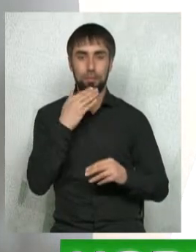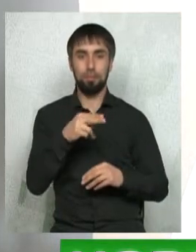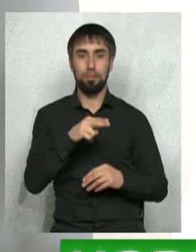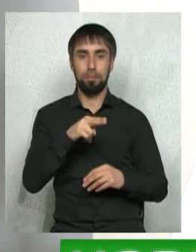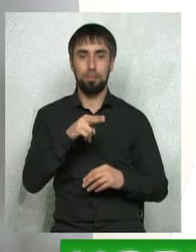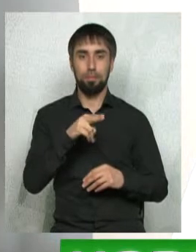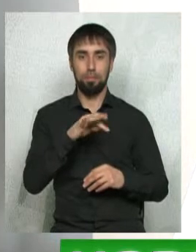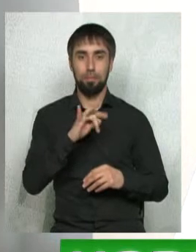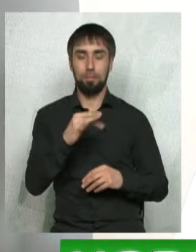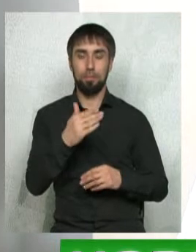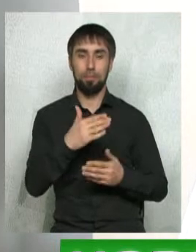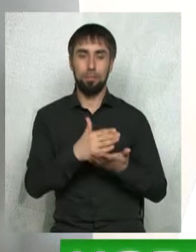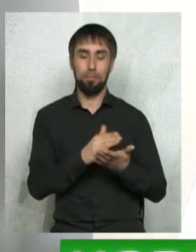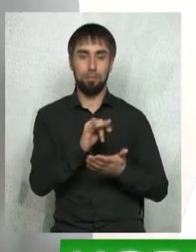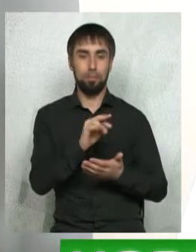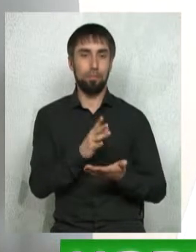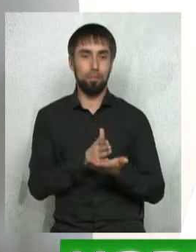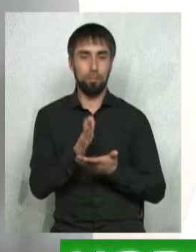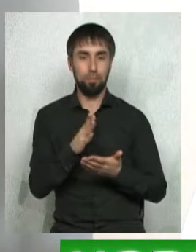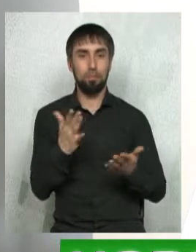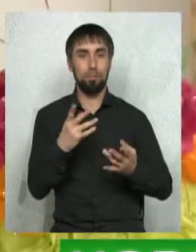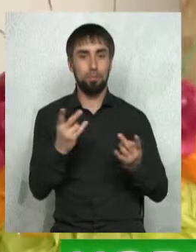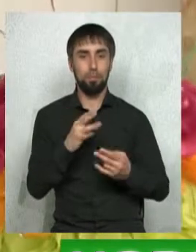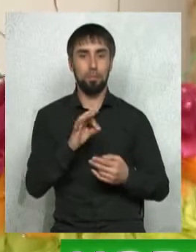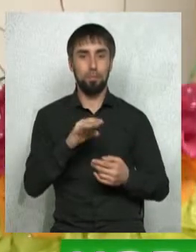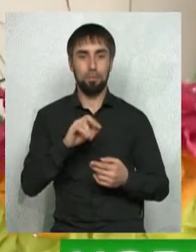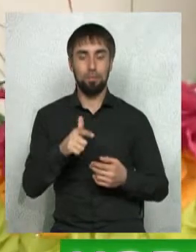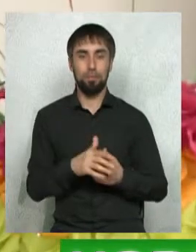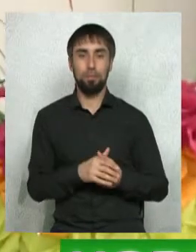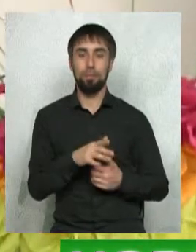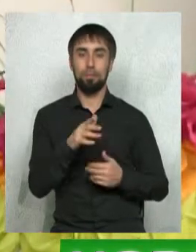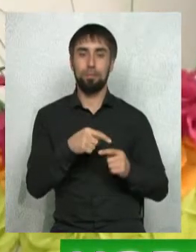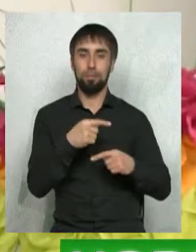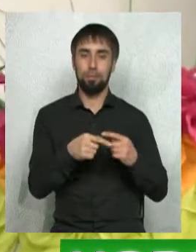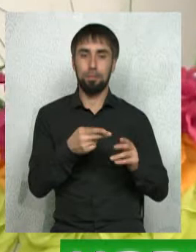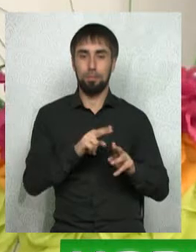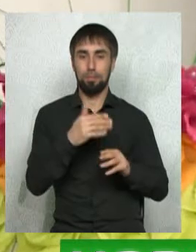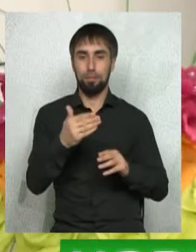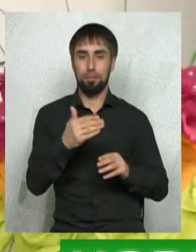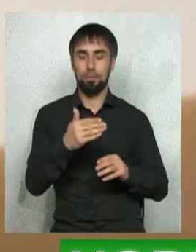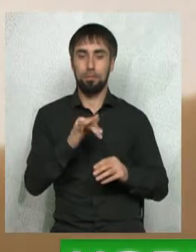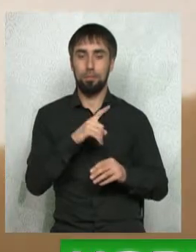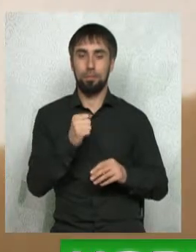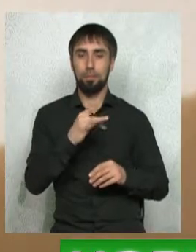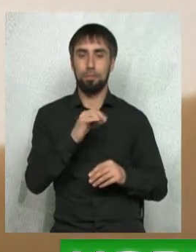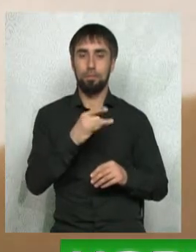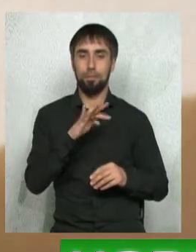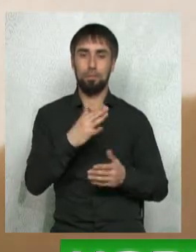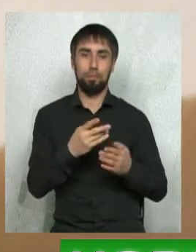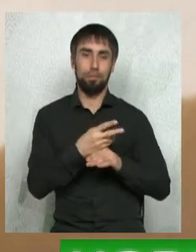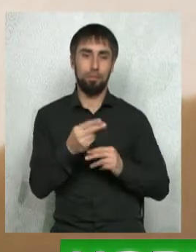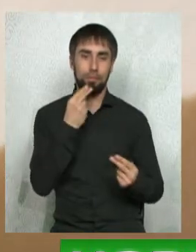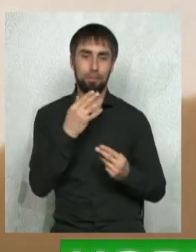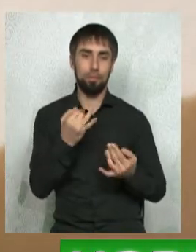педиатру участковому, а он же направит при необходимости к онкологу. Наследственная предрасположенность, воздействие радиации, вредная пища